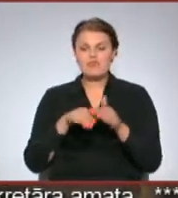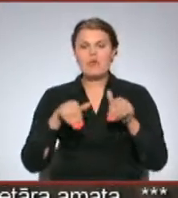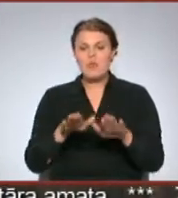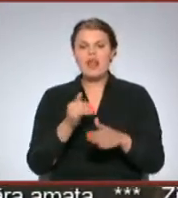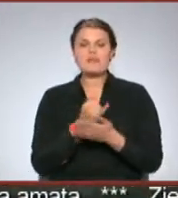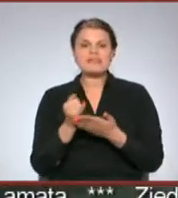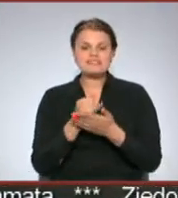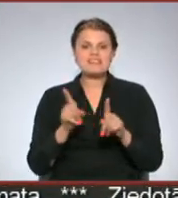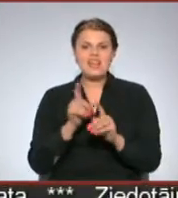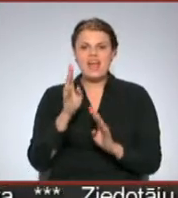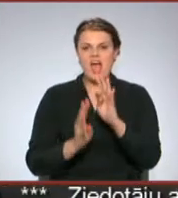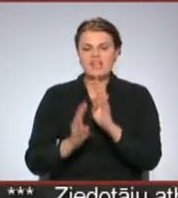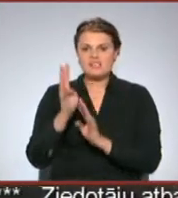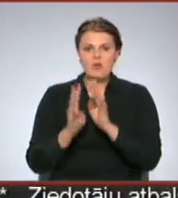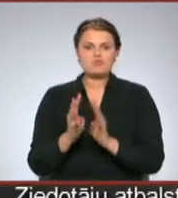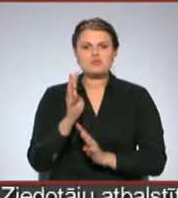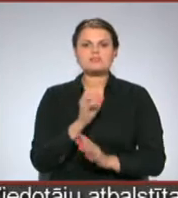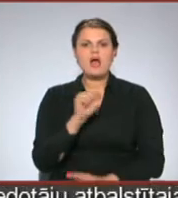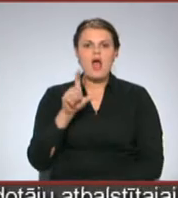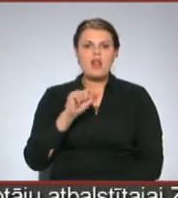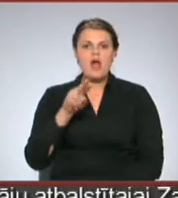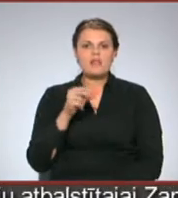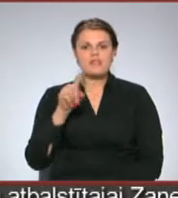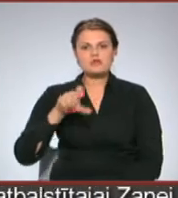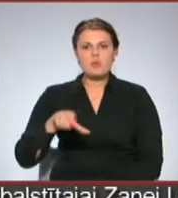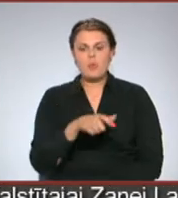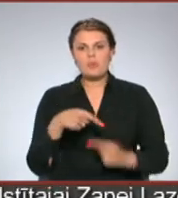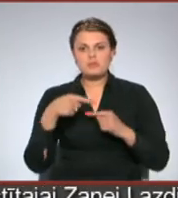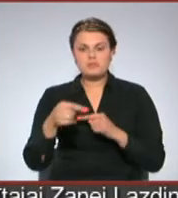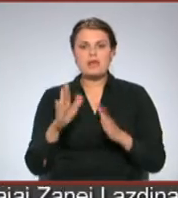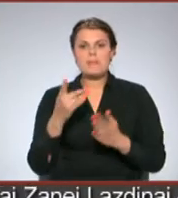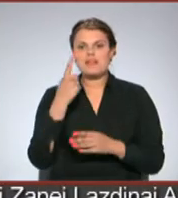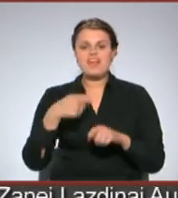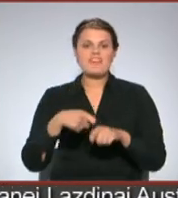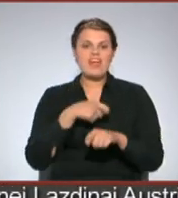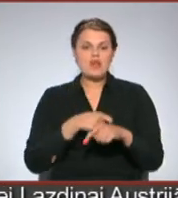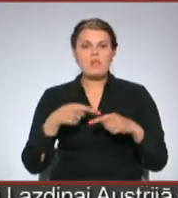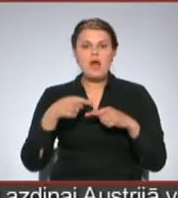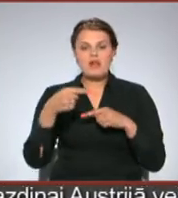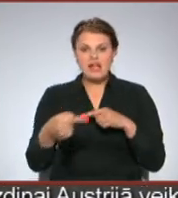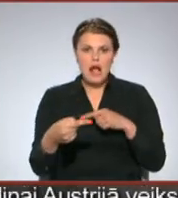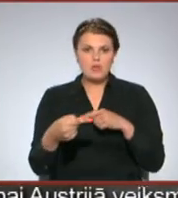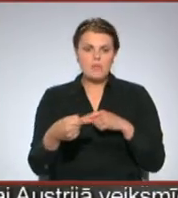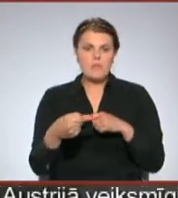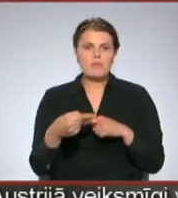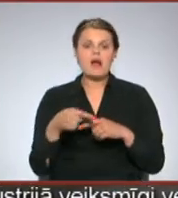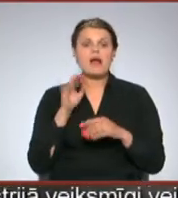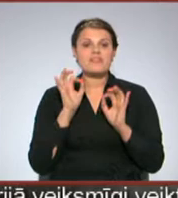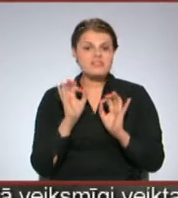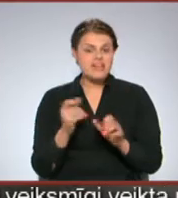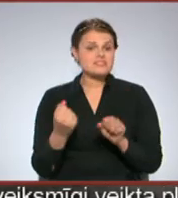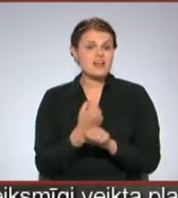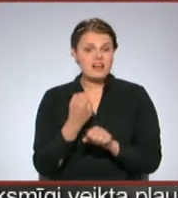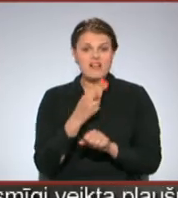arī aizaugušos Ālandes upes posmus, aptuveni kilometru garumā no Pilskalna līdz Priedulāju sēnkapiem. Tiesa